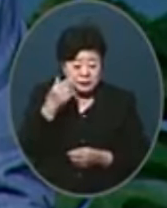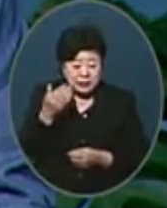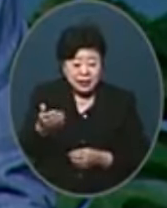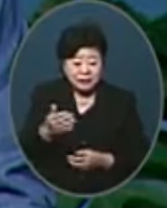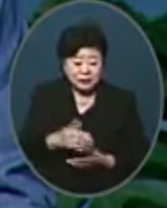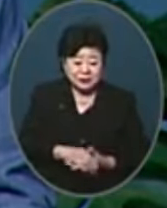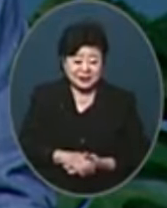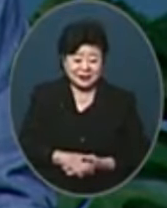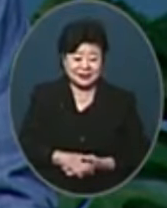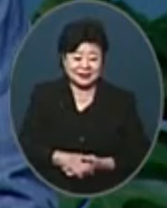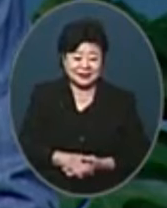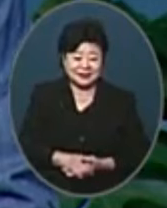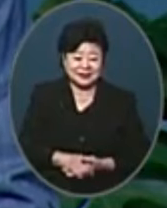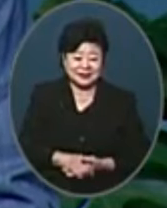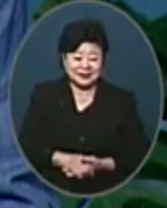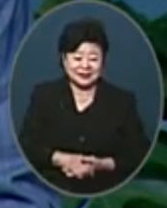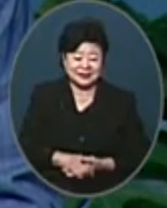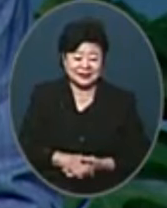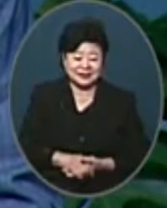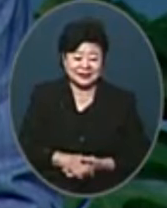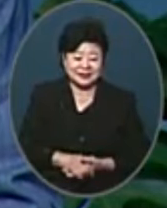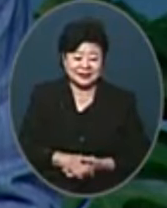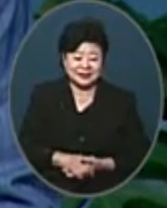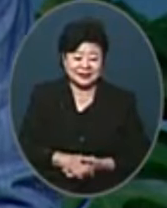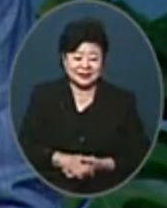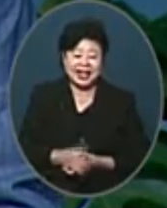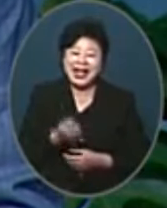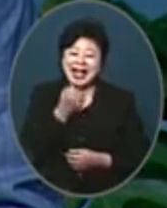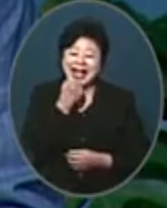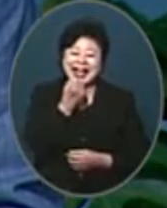그게는 그